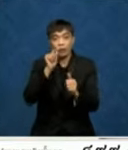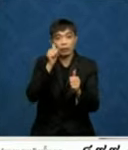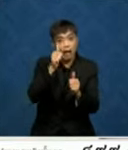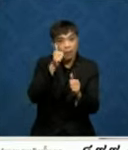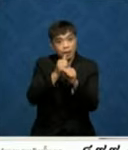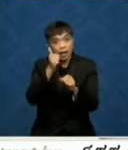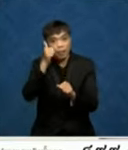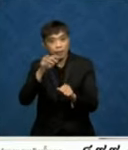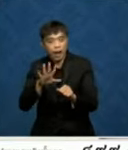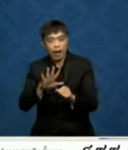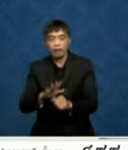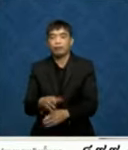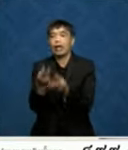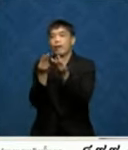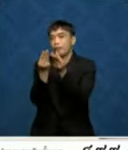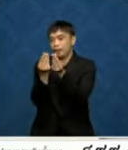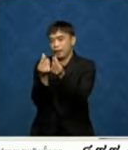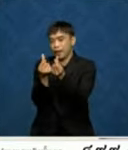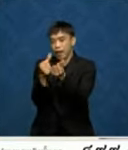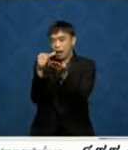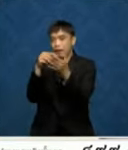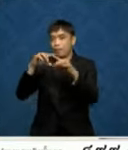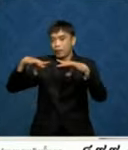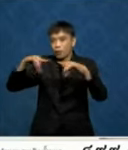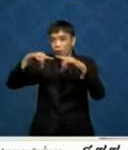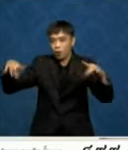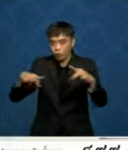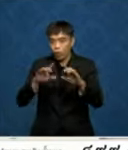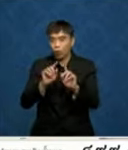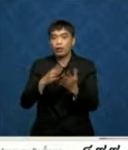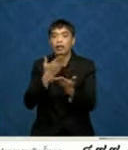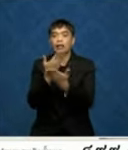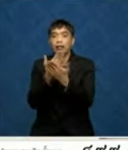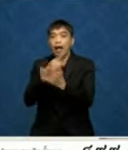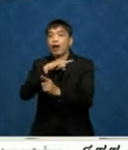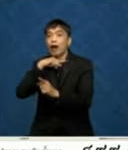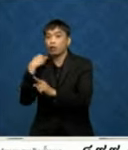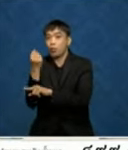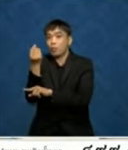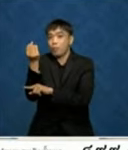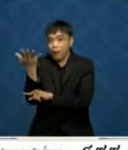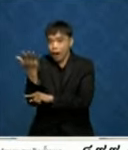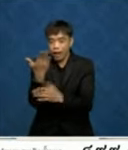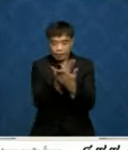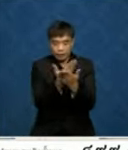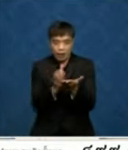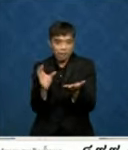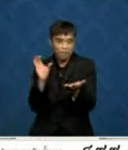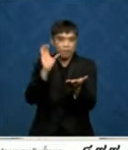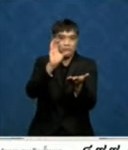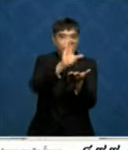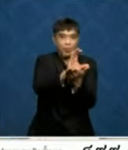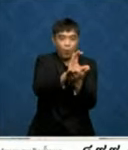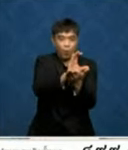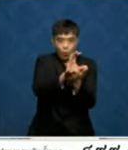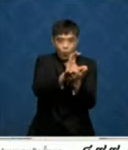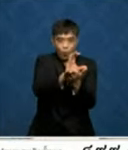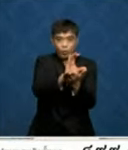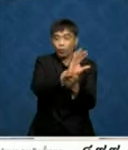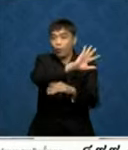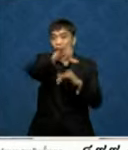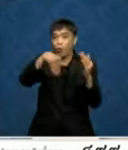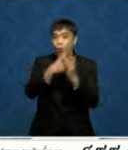บิดเบือนเพื่อให้ตัวเลขงบจ่ายลงทุนสูงกว่าที่ควรจะเป็นและคำนวณงบจ่ายลงทุนที่นำโครงการร่ว